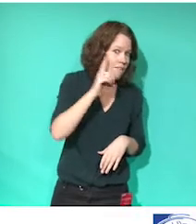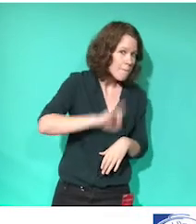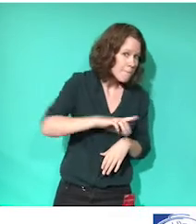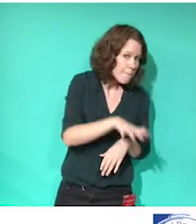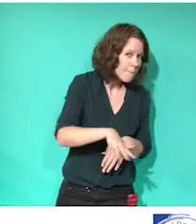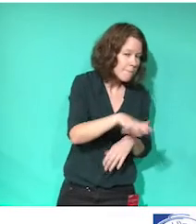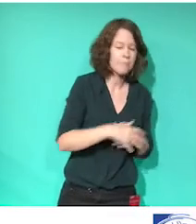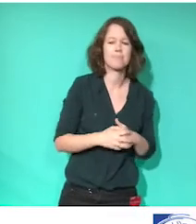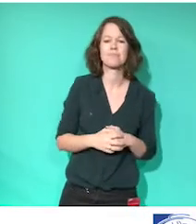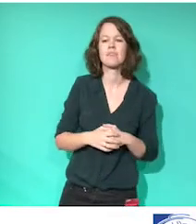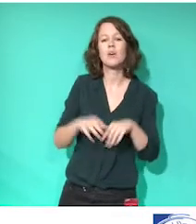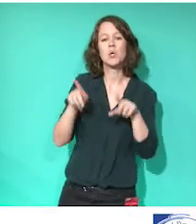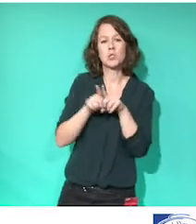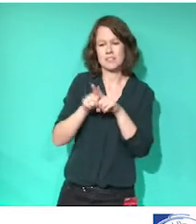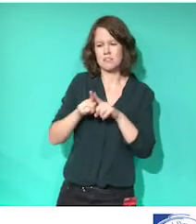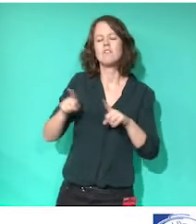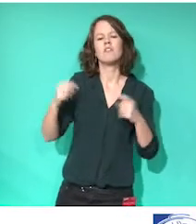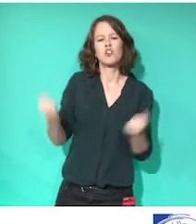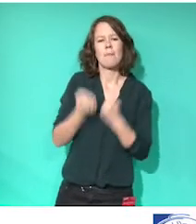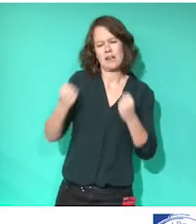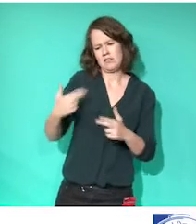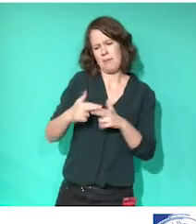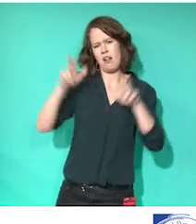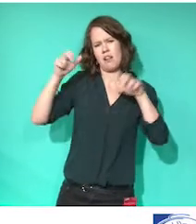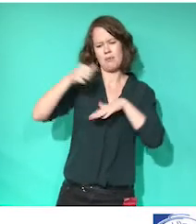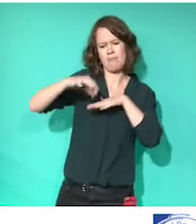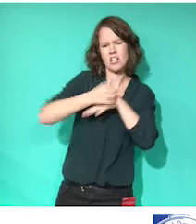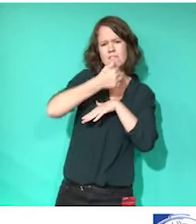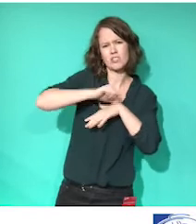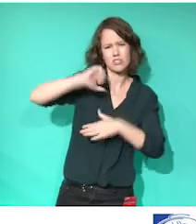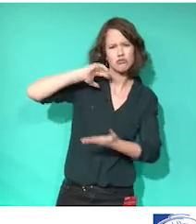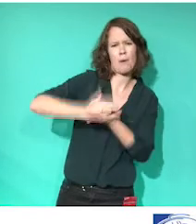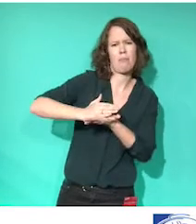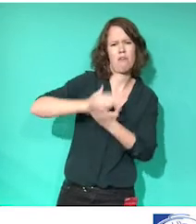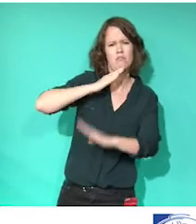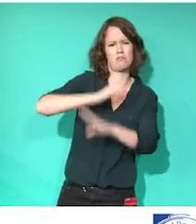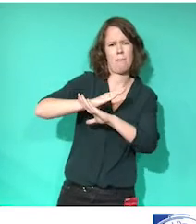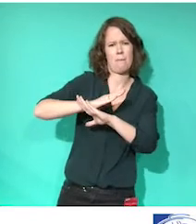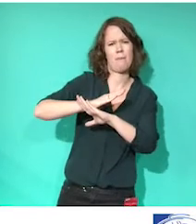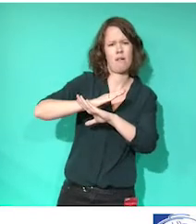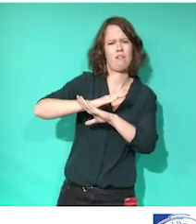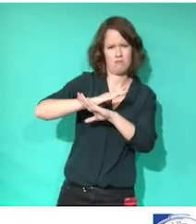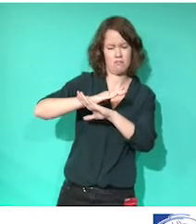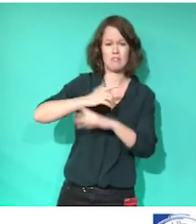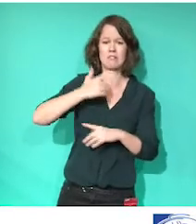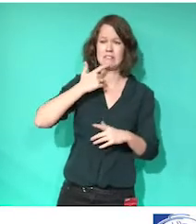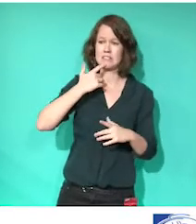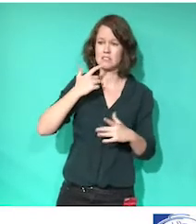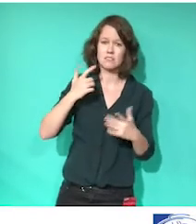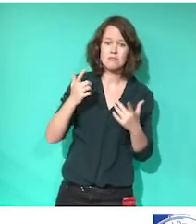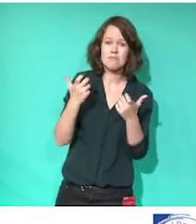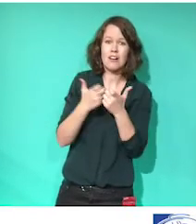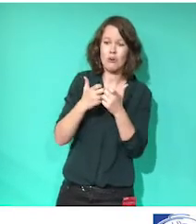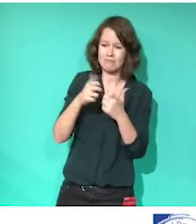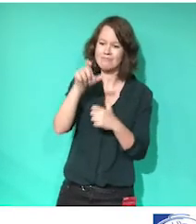Mariage Forcé aussi, voilà, parce qu'effectivement, on sait que de nombreuses jeunes filles ne reviennent pas, notamment après les périodes de